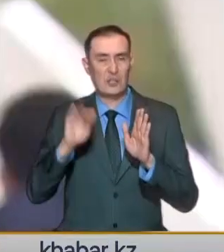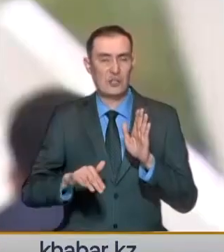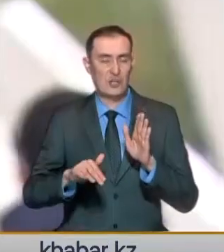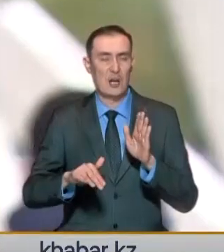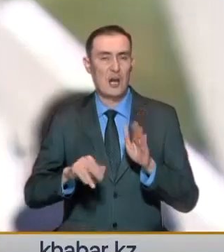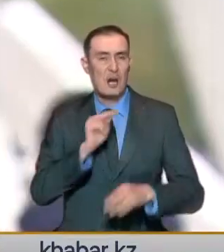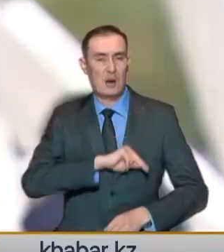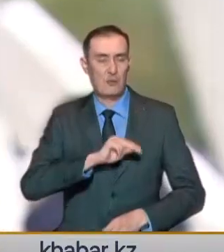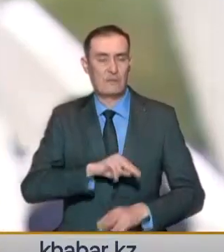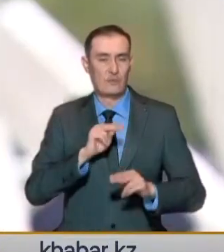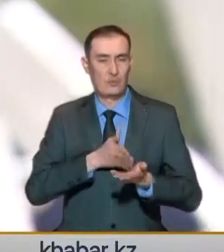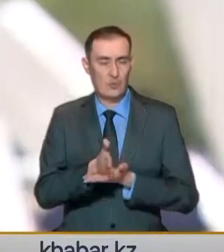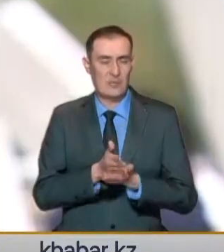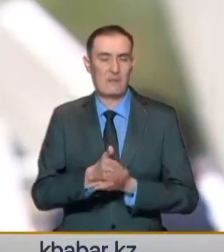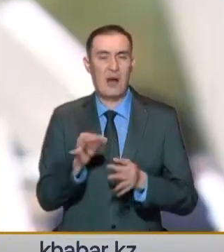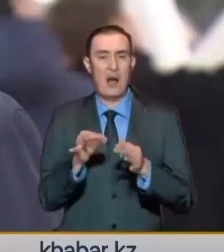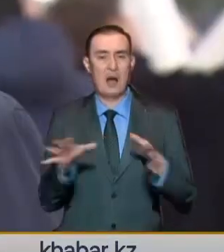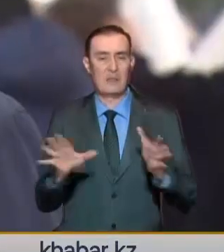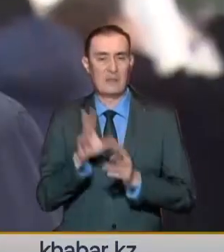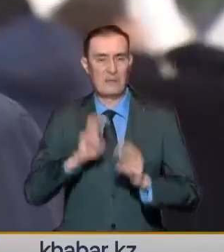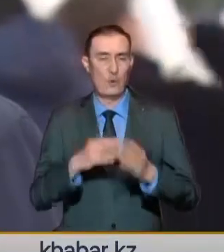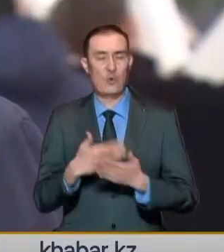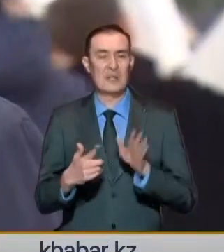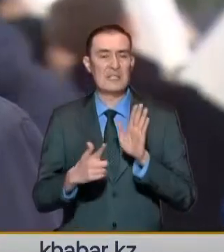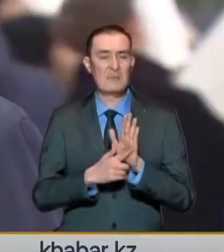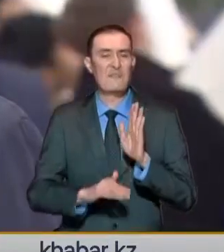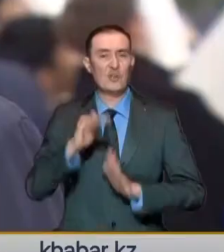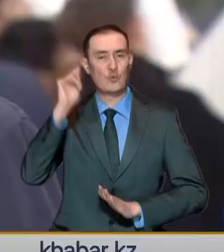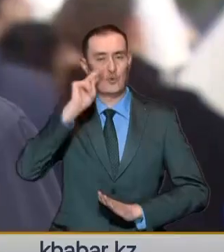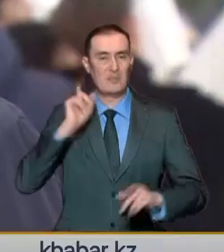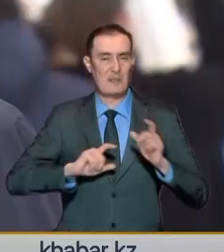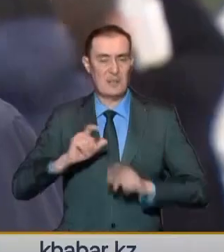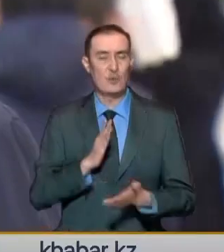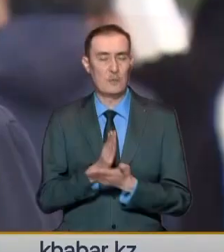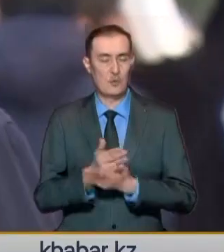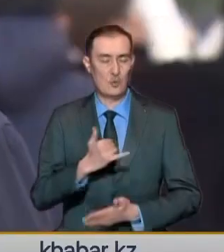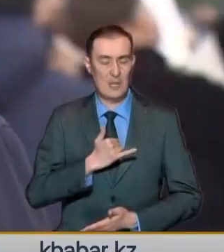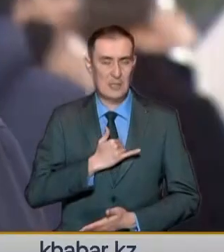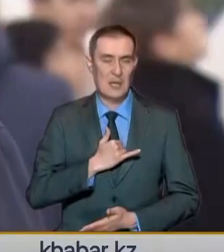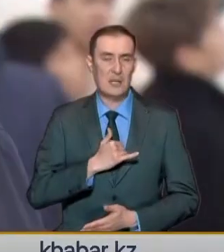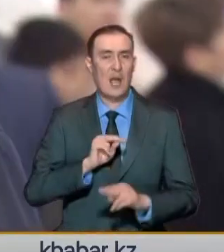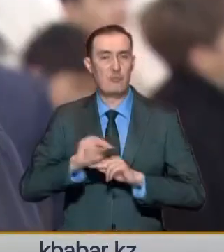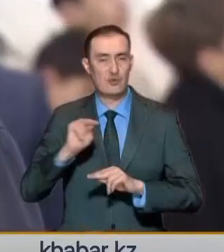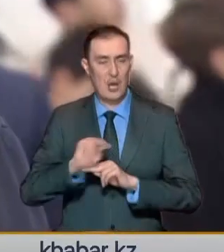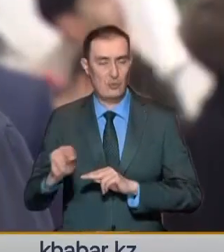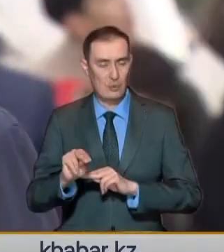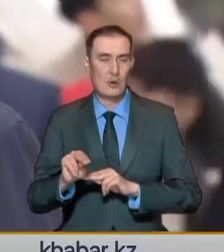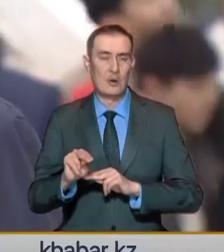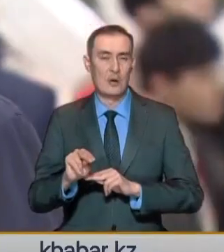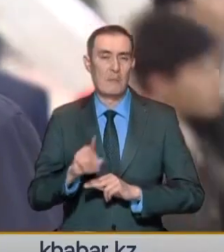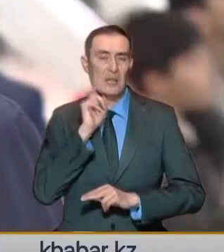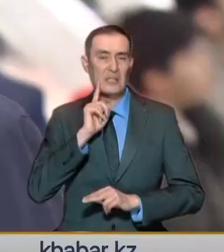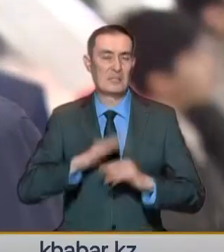работников трудятся в атомной отрасли. Около 7 высших учебных заведений имеются, где обучаются